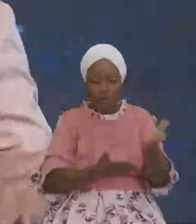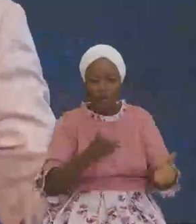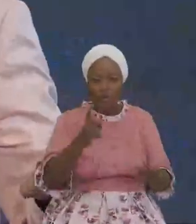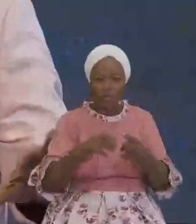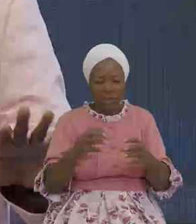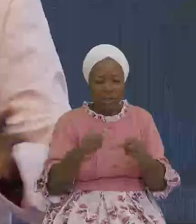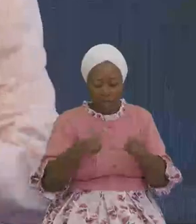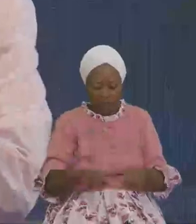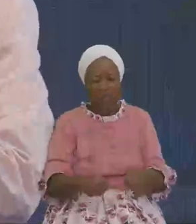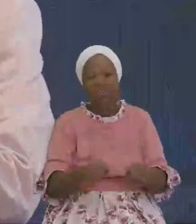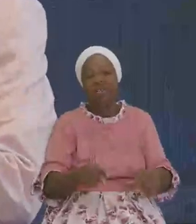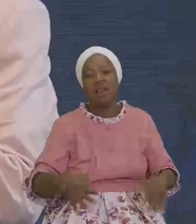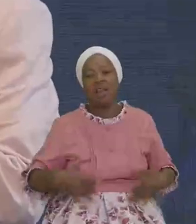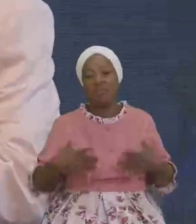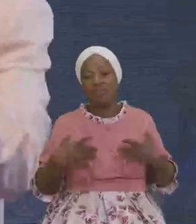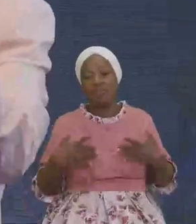L'appel de Christ